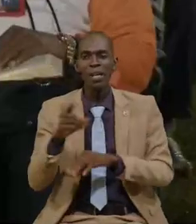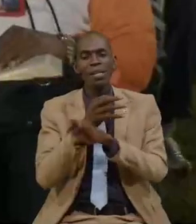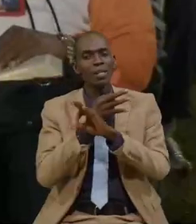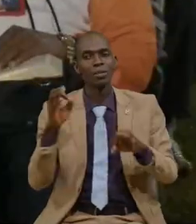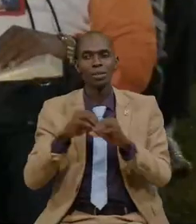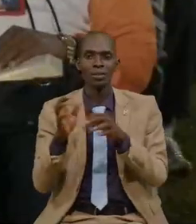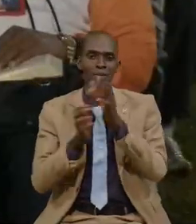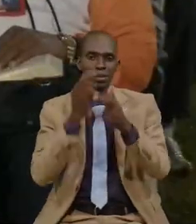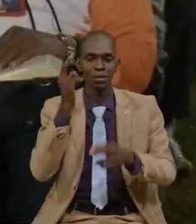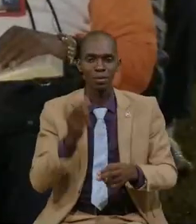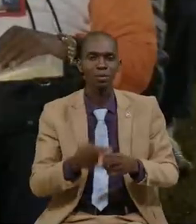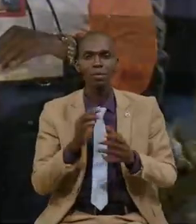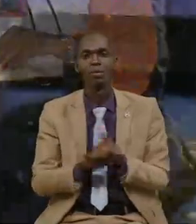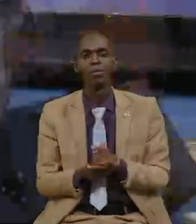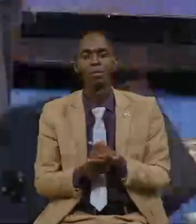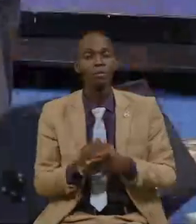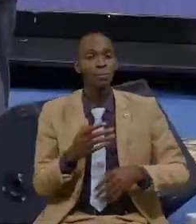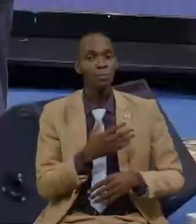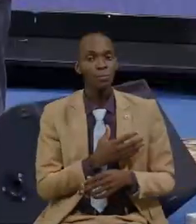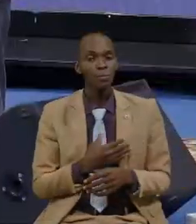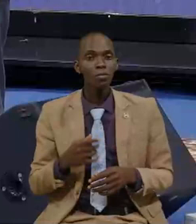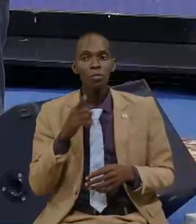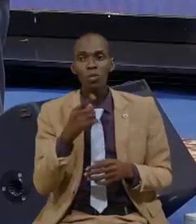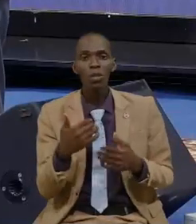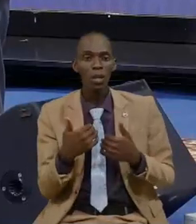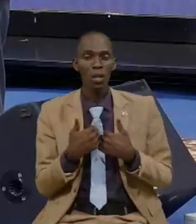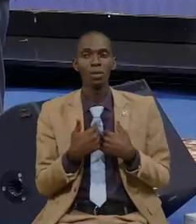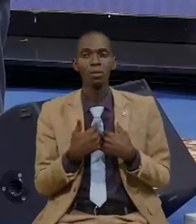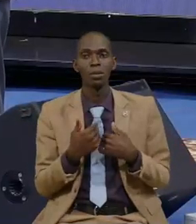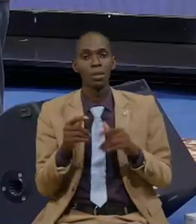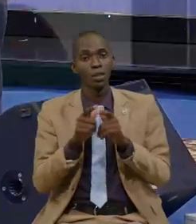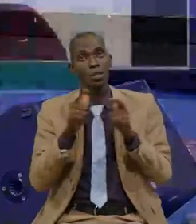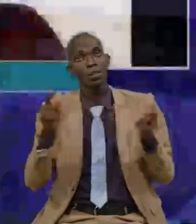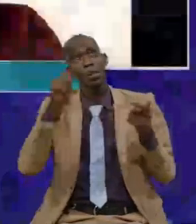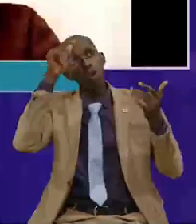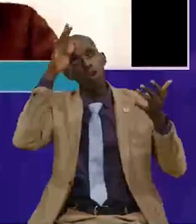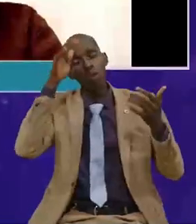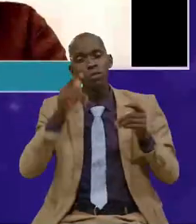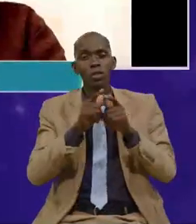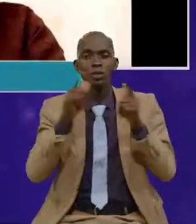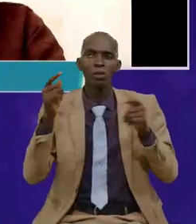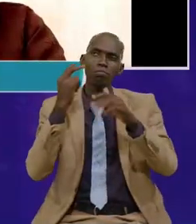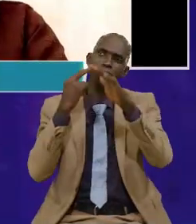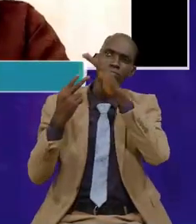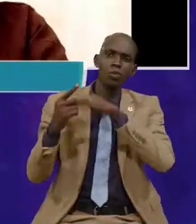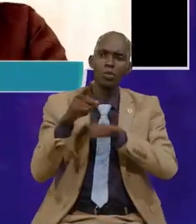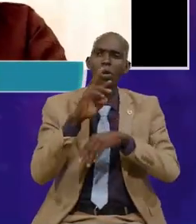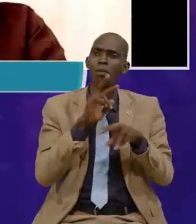vous affranchira. Et quel que soit, vous avez une grande